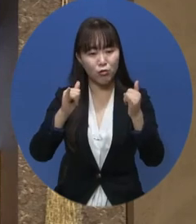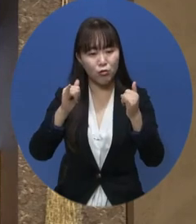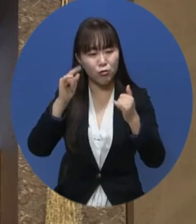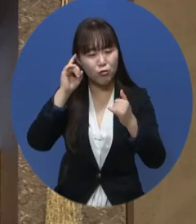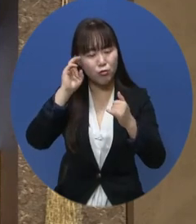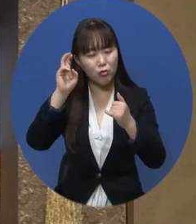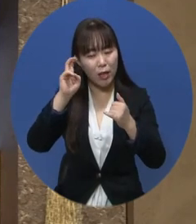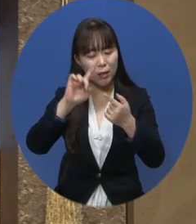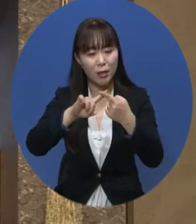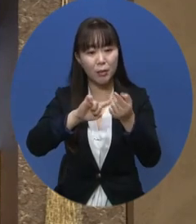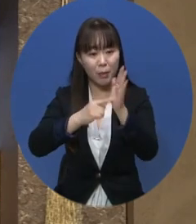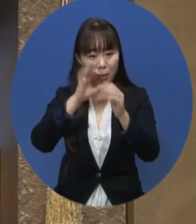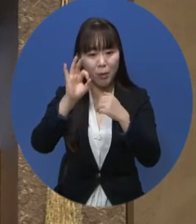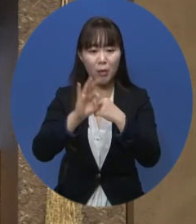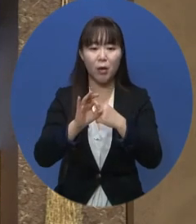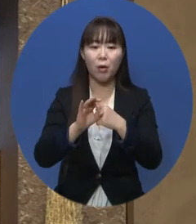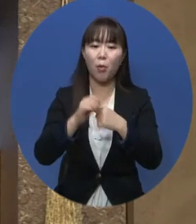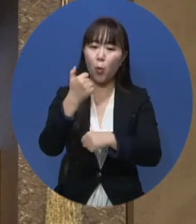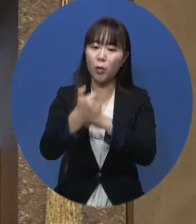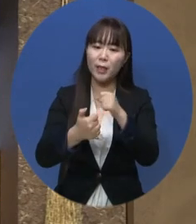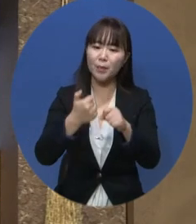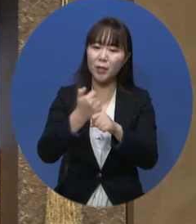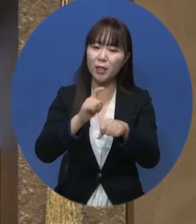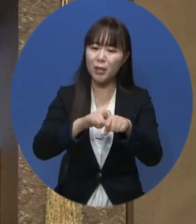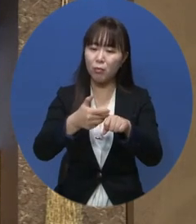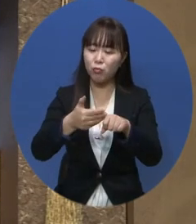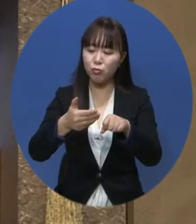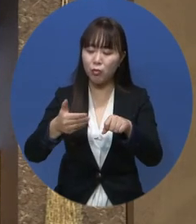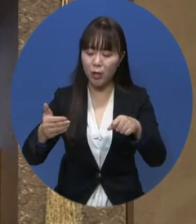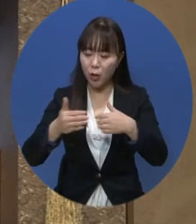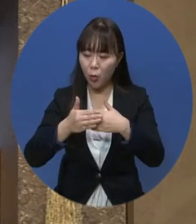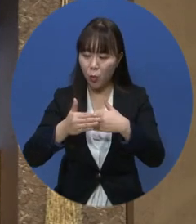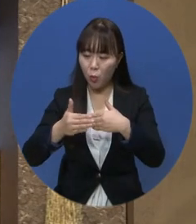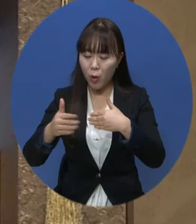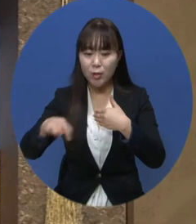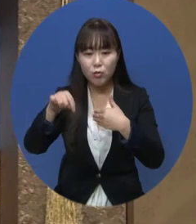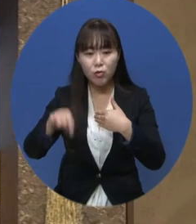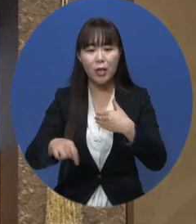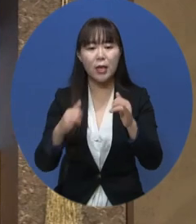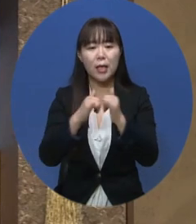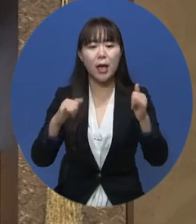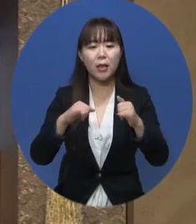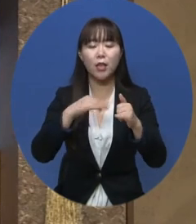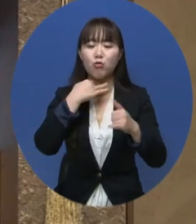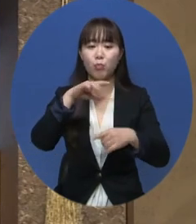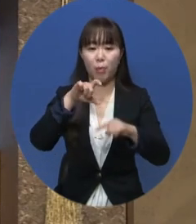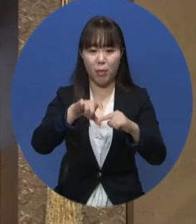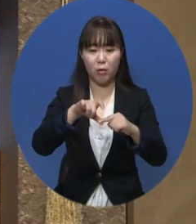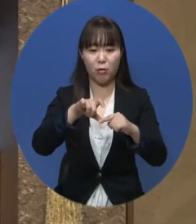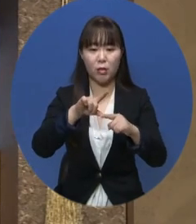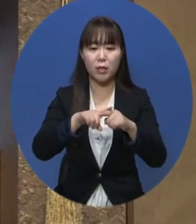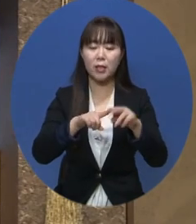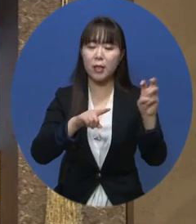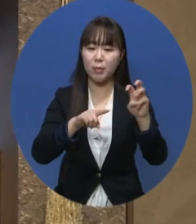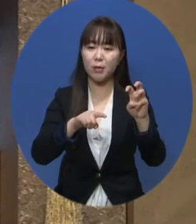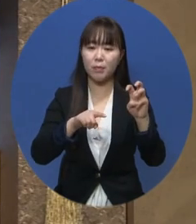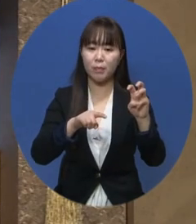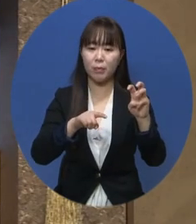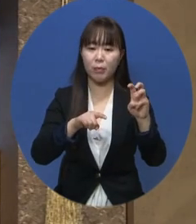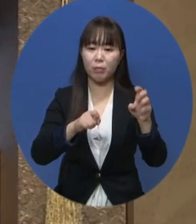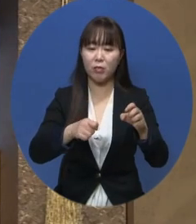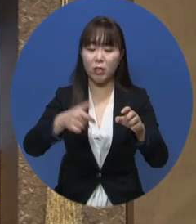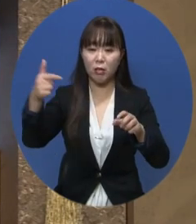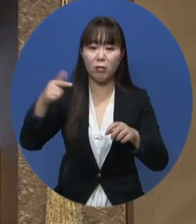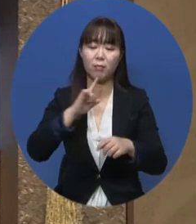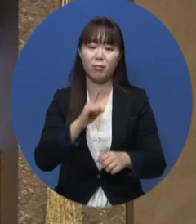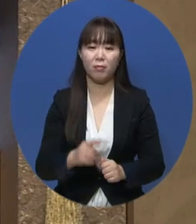네. 반세기, 그러니까 한 50년이 지나는 그런 과정에 인간의 평균 수명이 30세가